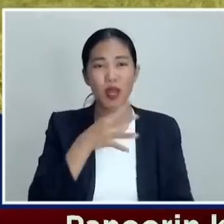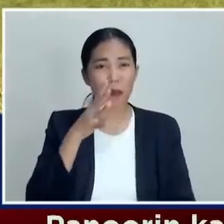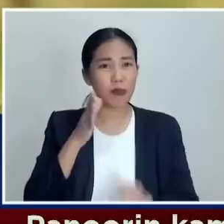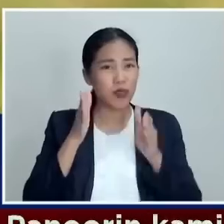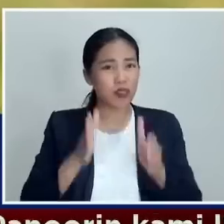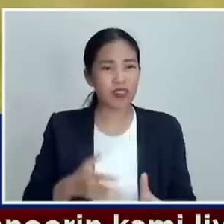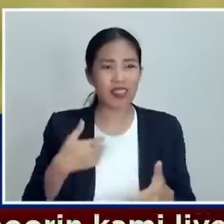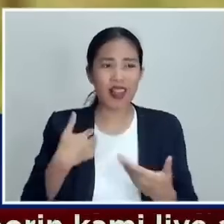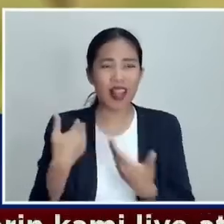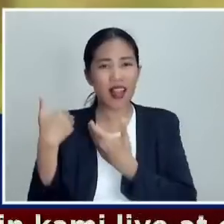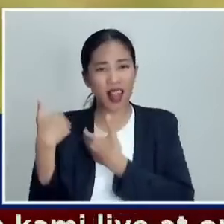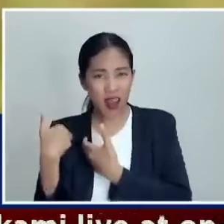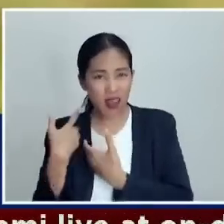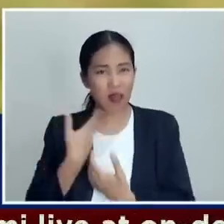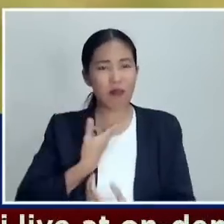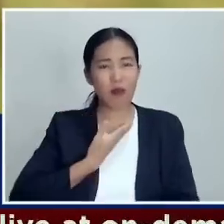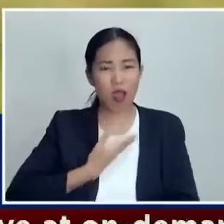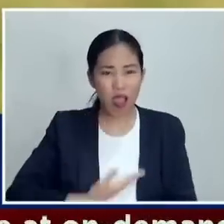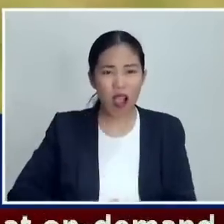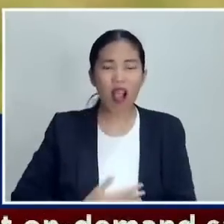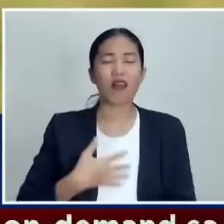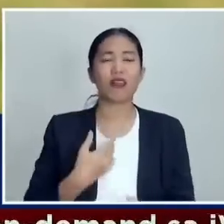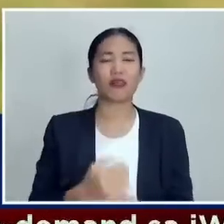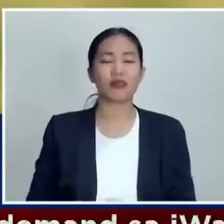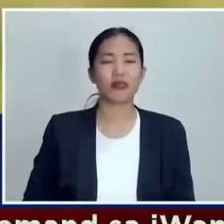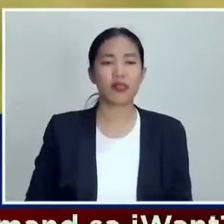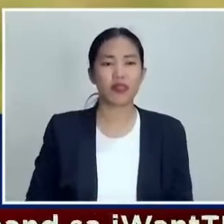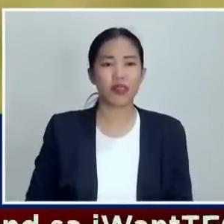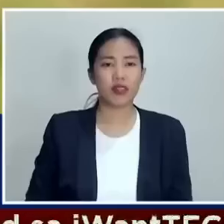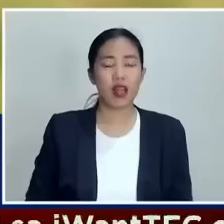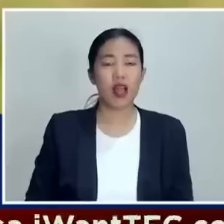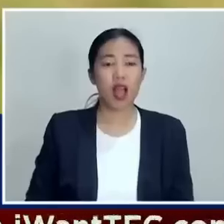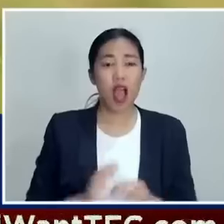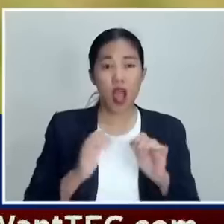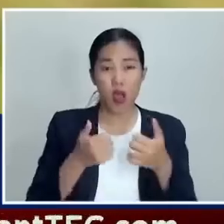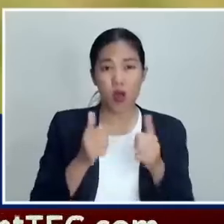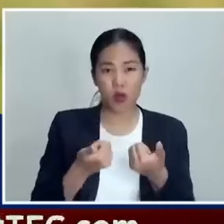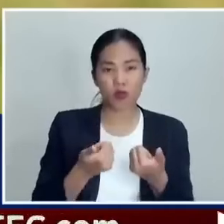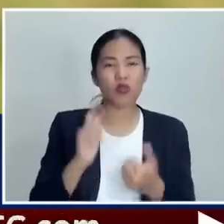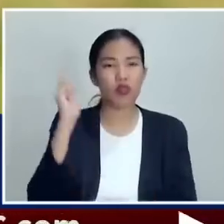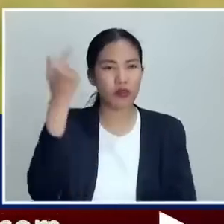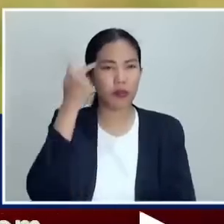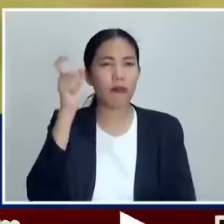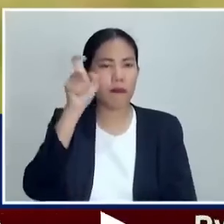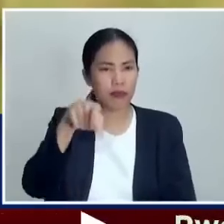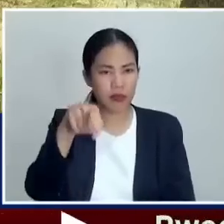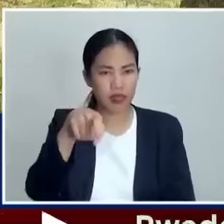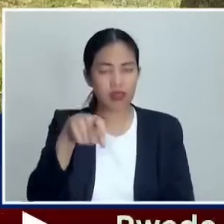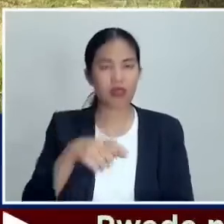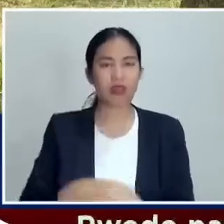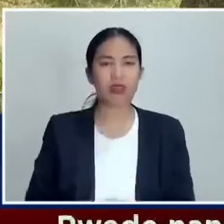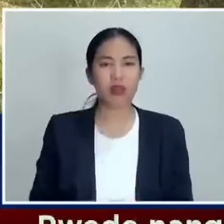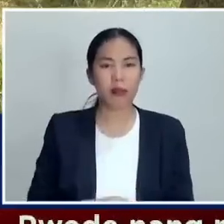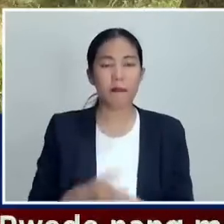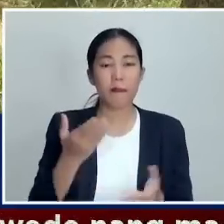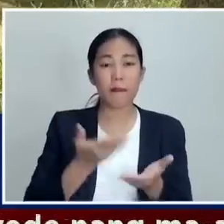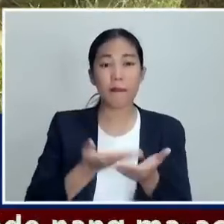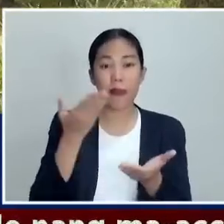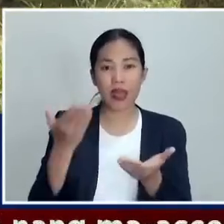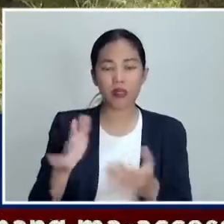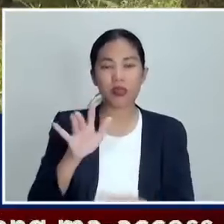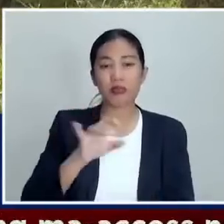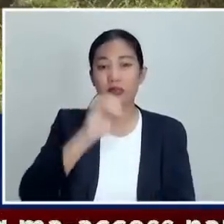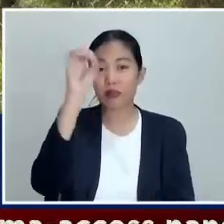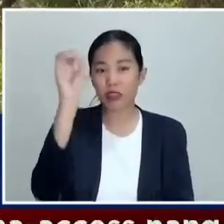na bigas, dapat ani lang bilihin ng pamahalaan ang 25% ng local production ng bigas at